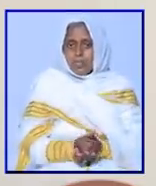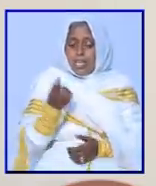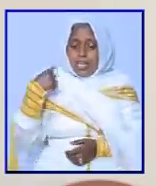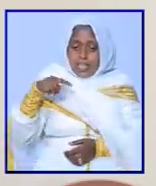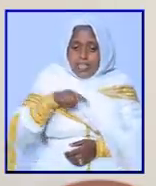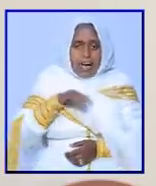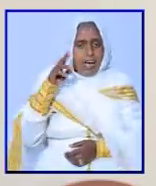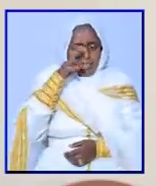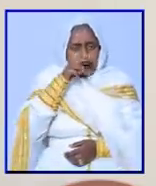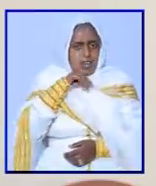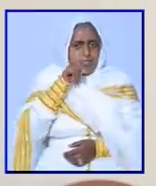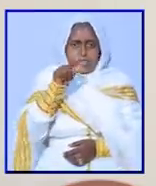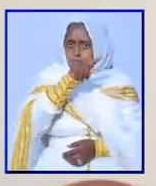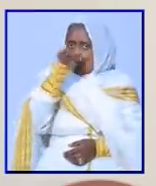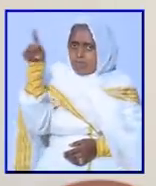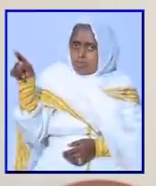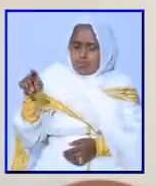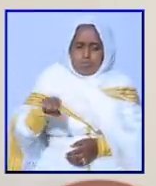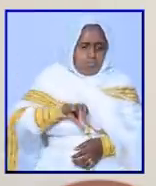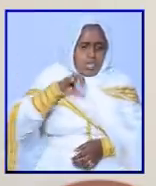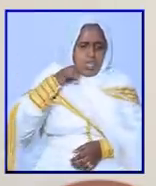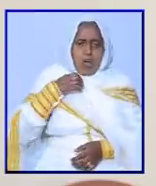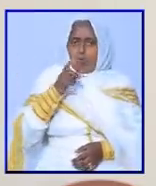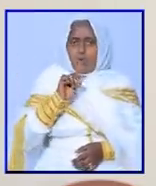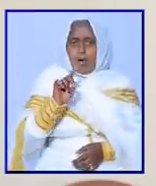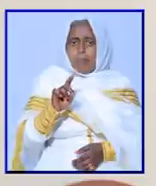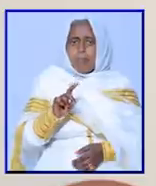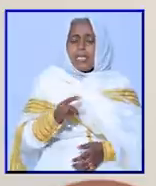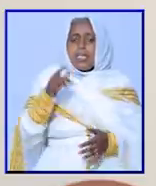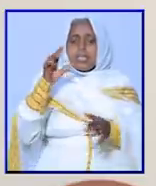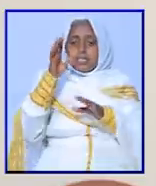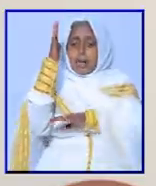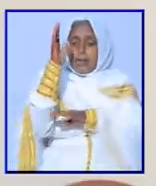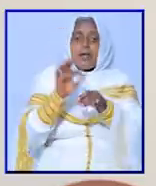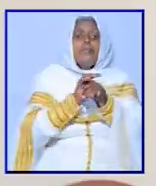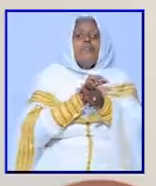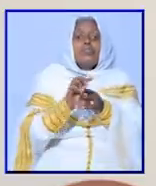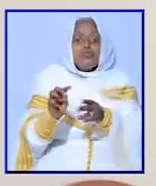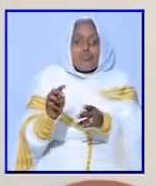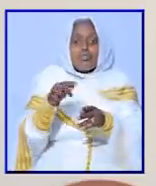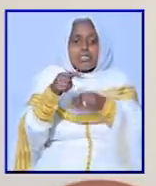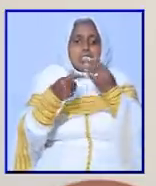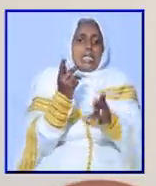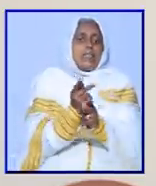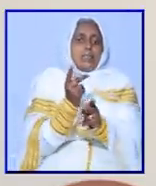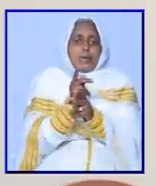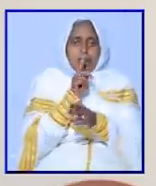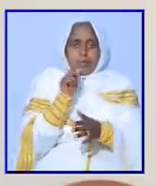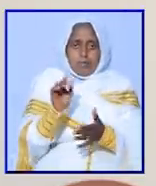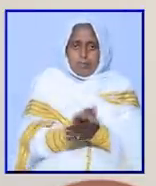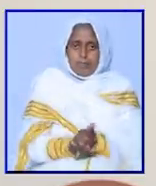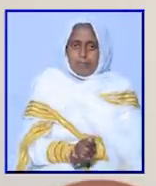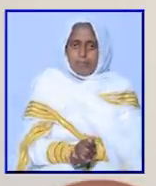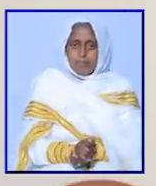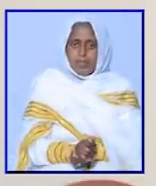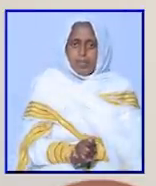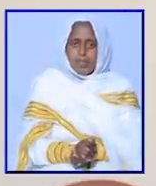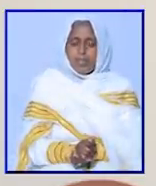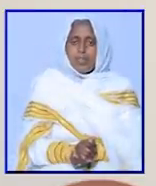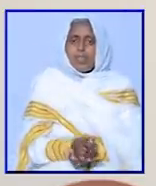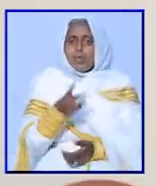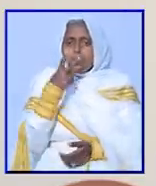ነው ማለት ነው። እኛ አናፈዝም በእነሱ አንኩራራም እግዚአብሔር መንፈስ ቅዱስ ስለጠበቀን ነው።